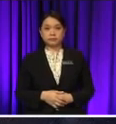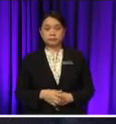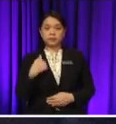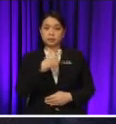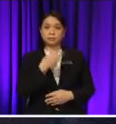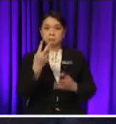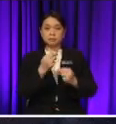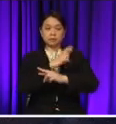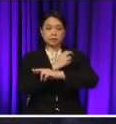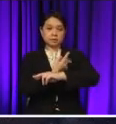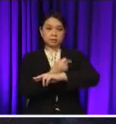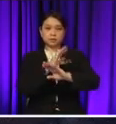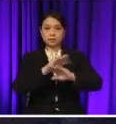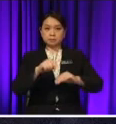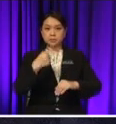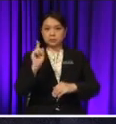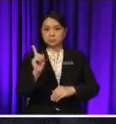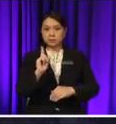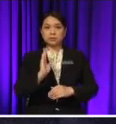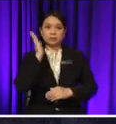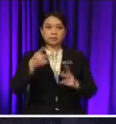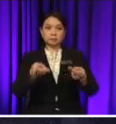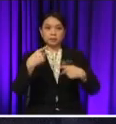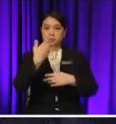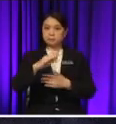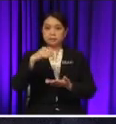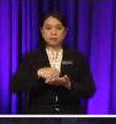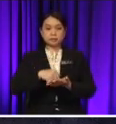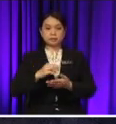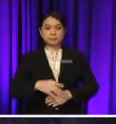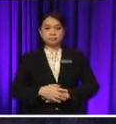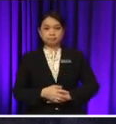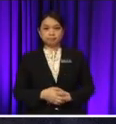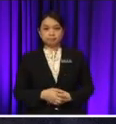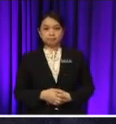Jangan kemana-mana kembali selepas ini di sukses SPM